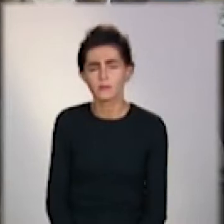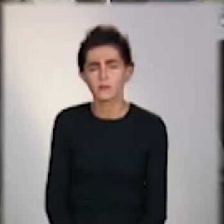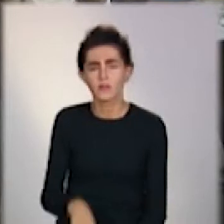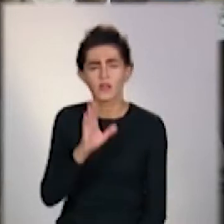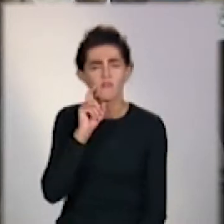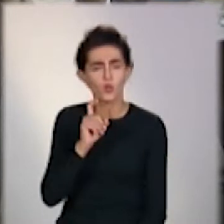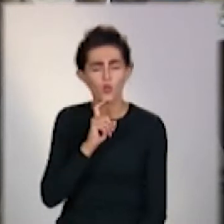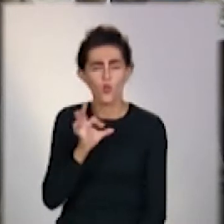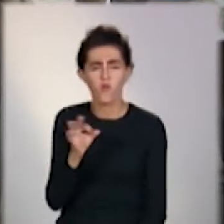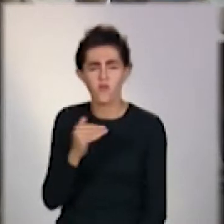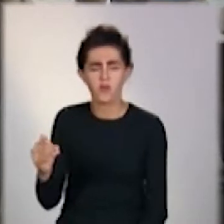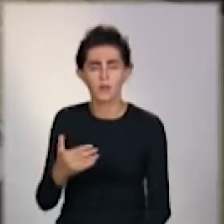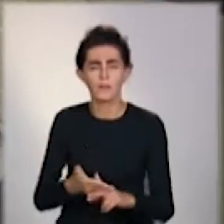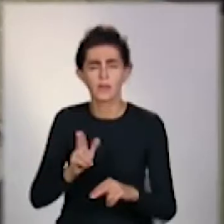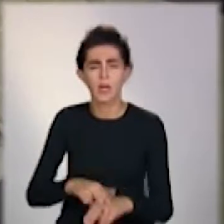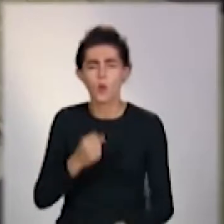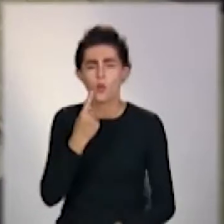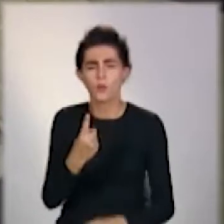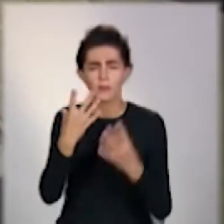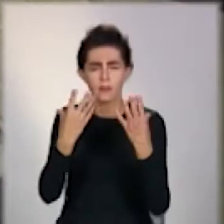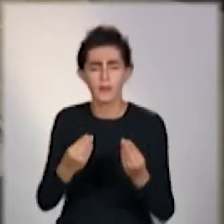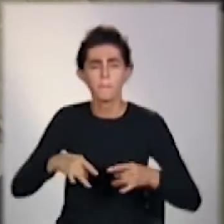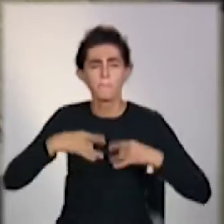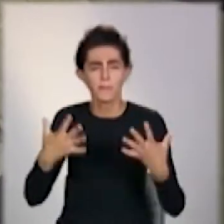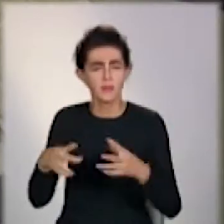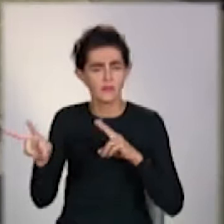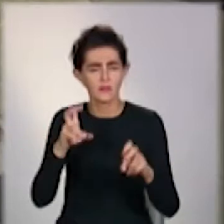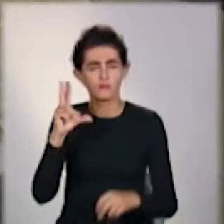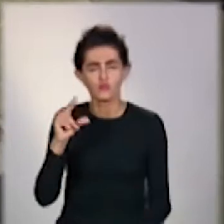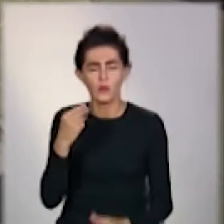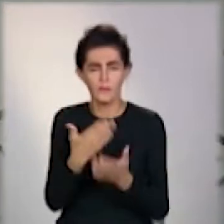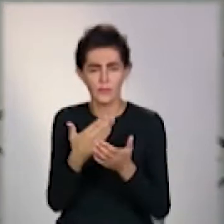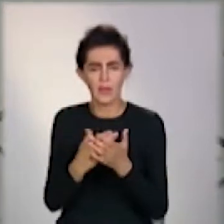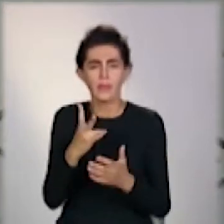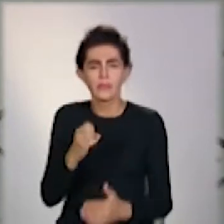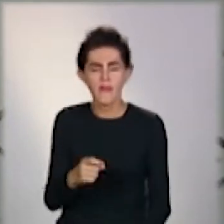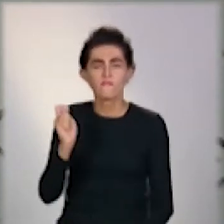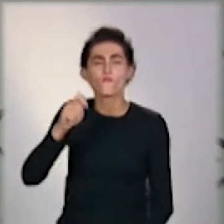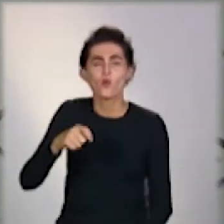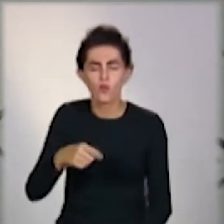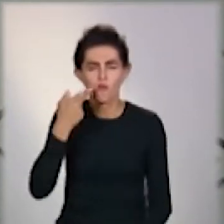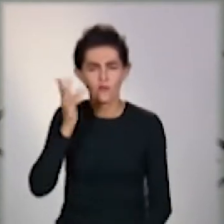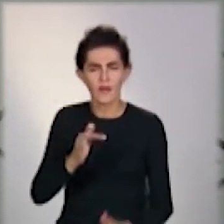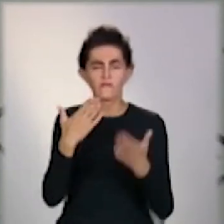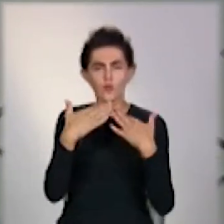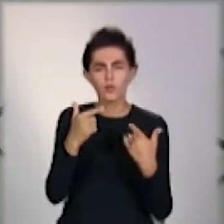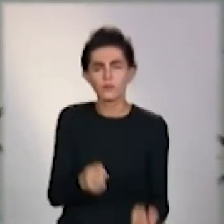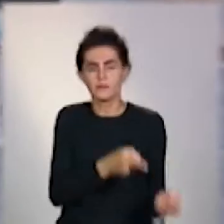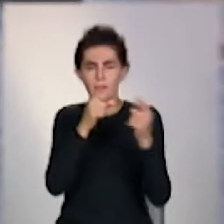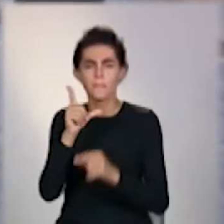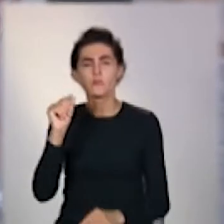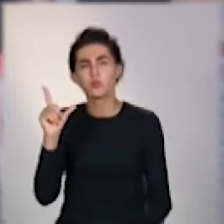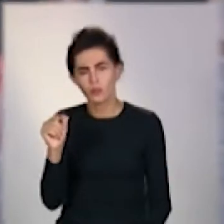В Україні офіційно 11 святкових дат. Якщо така випадає, наприклад, на неділю, вихідний переноситься на